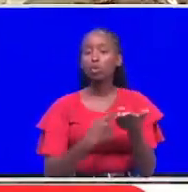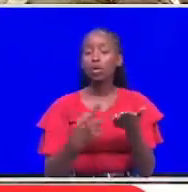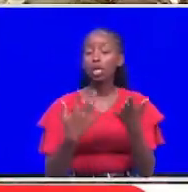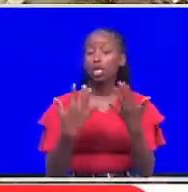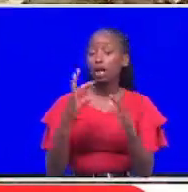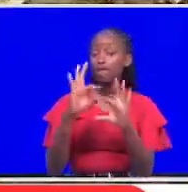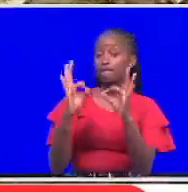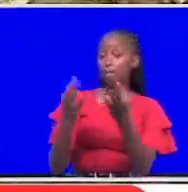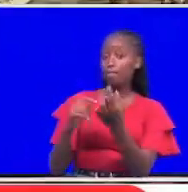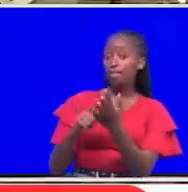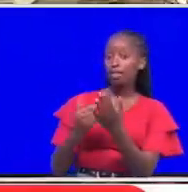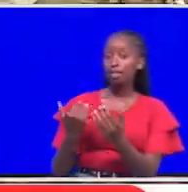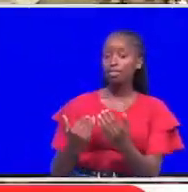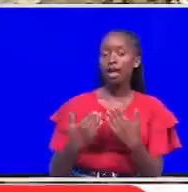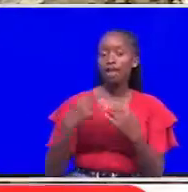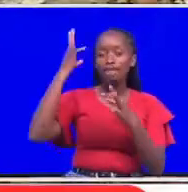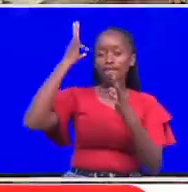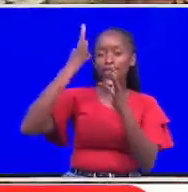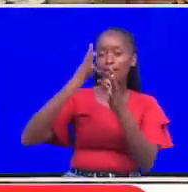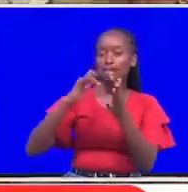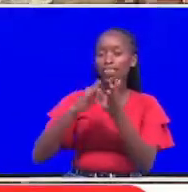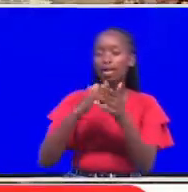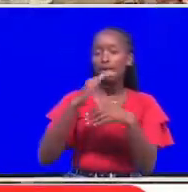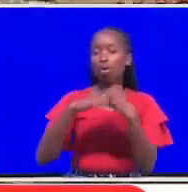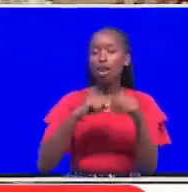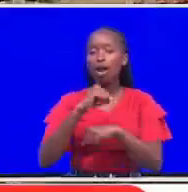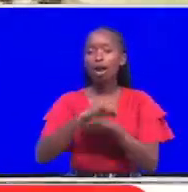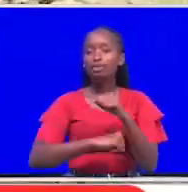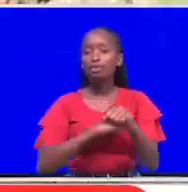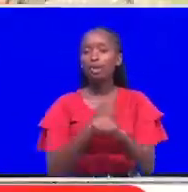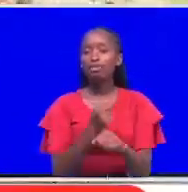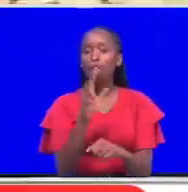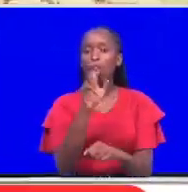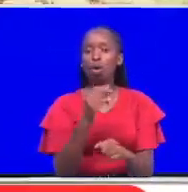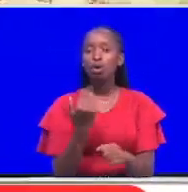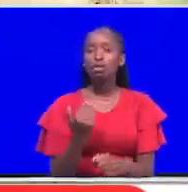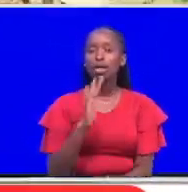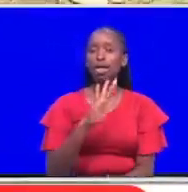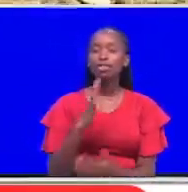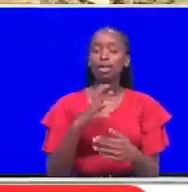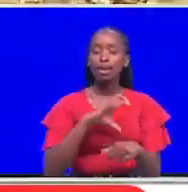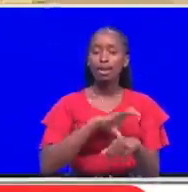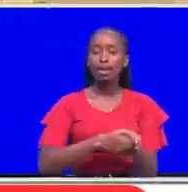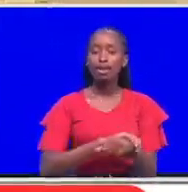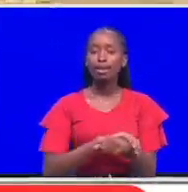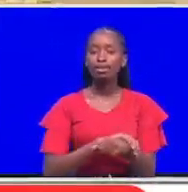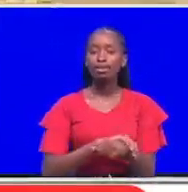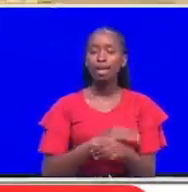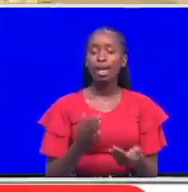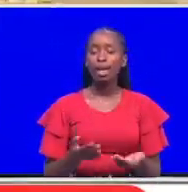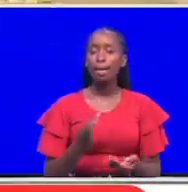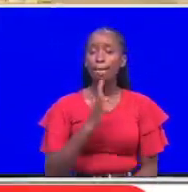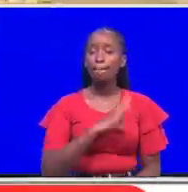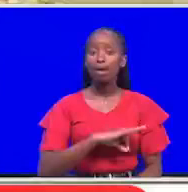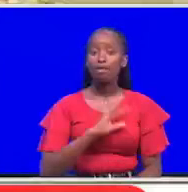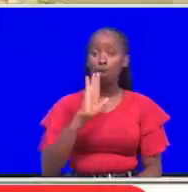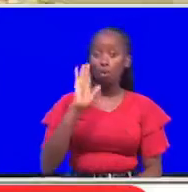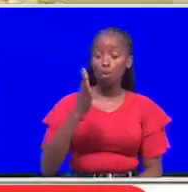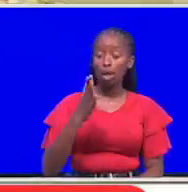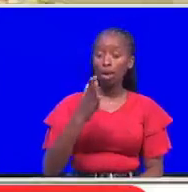hii ya mtoto huyu ina imani kuwa shughuli ya kusaka mpendwa wao itazaa matunda. Ni kisa